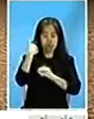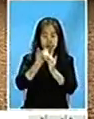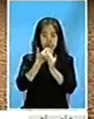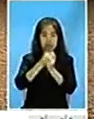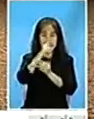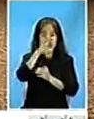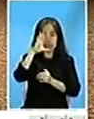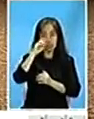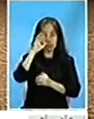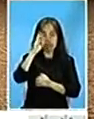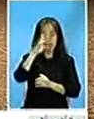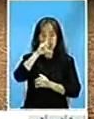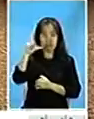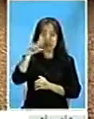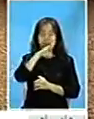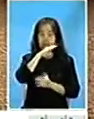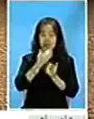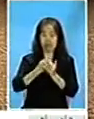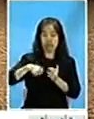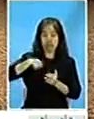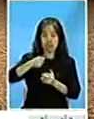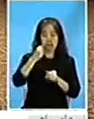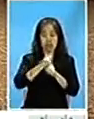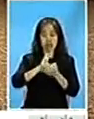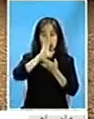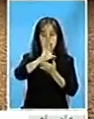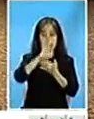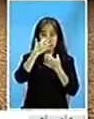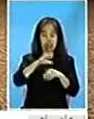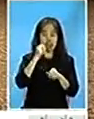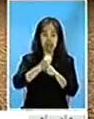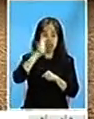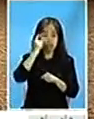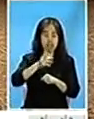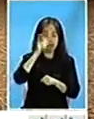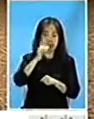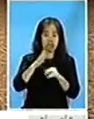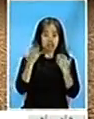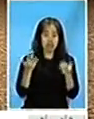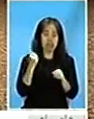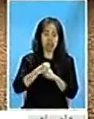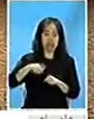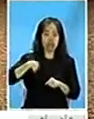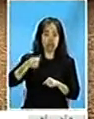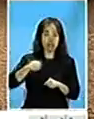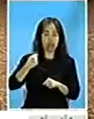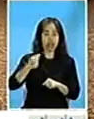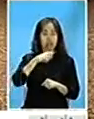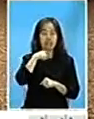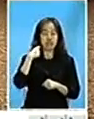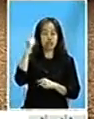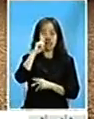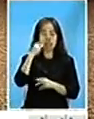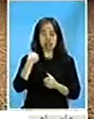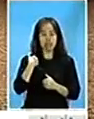คะเหล่านี้ถ้าหากว่าเราเสียเงินให้ไปทำงานแบบนี้แล้วไม่ได้หยิบออกมาใช้เลยเนี่ยเสียเงินโดยใช่เหตุนะคะดิฉันก็เป็นเหตุผลหนึ่